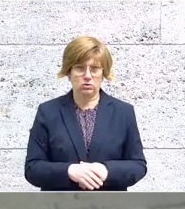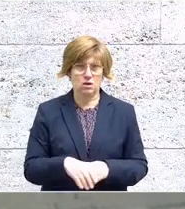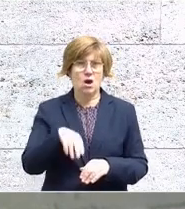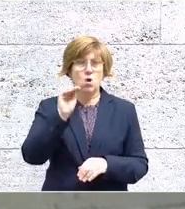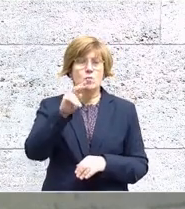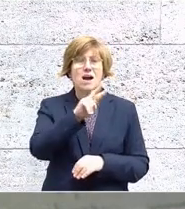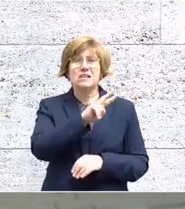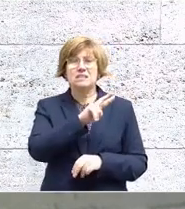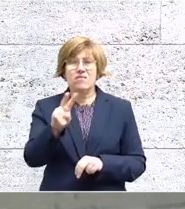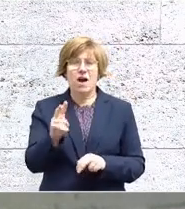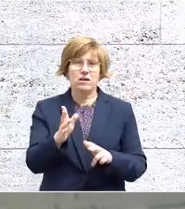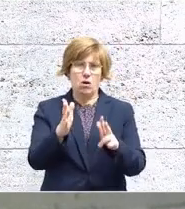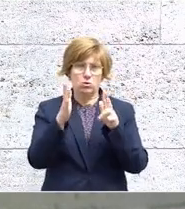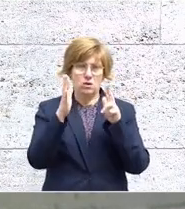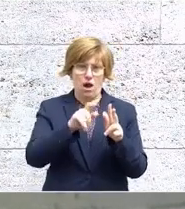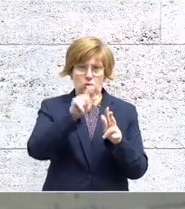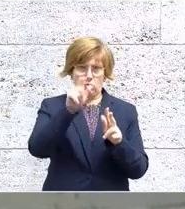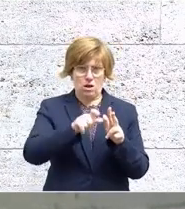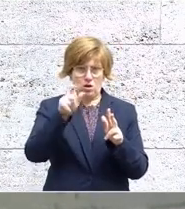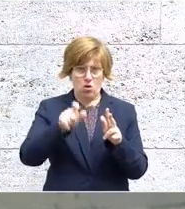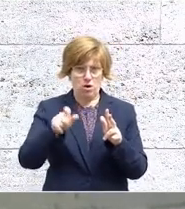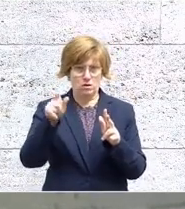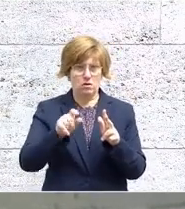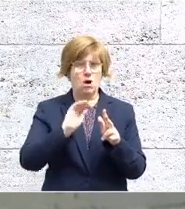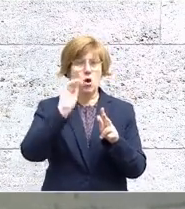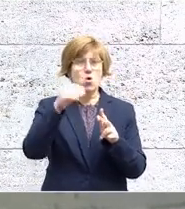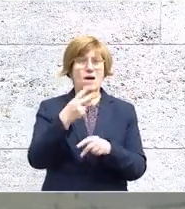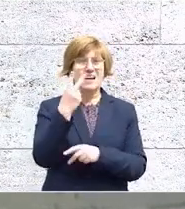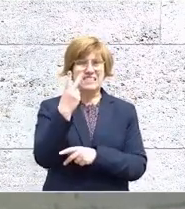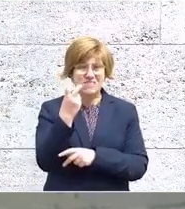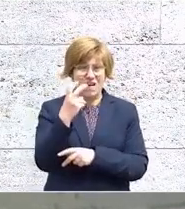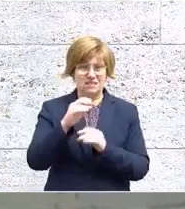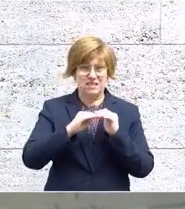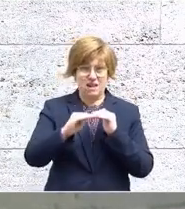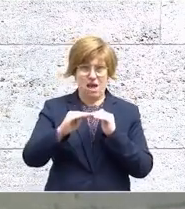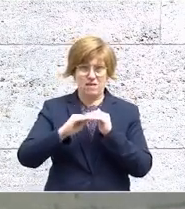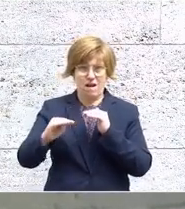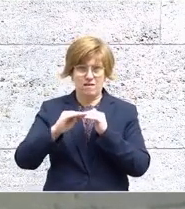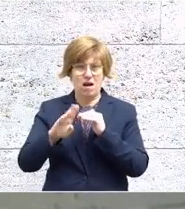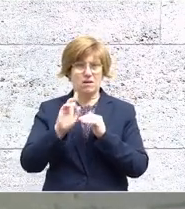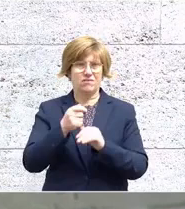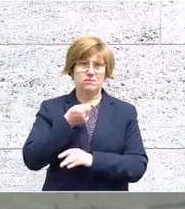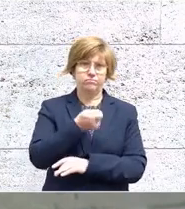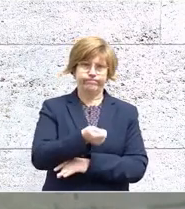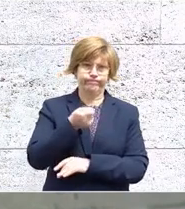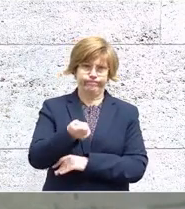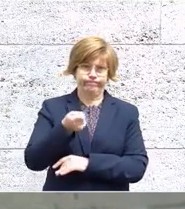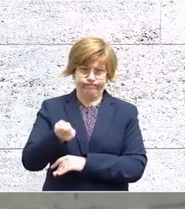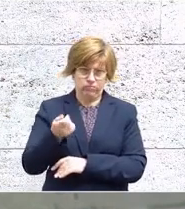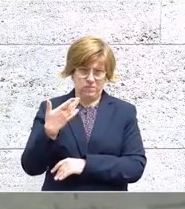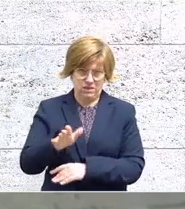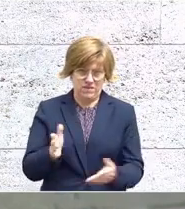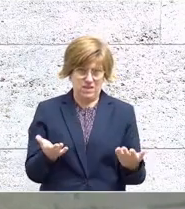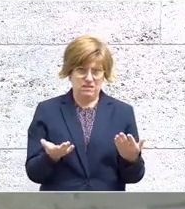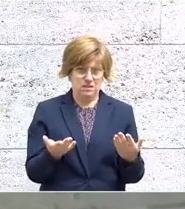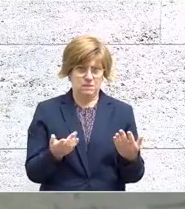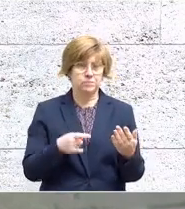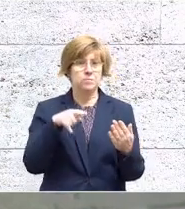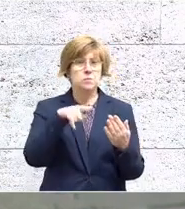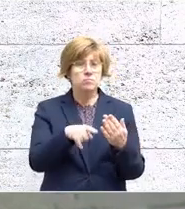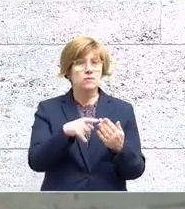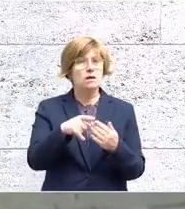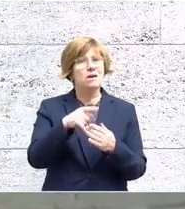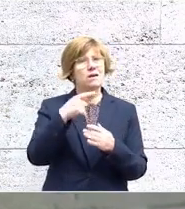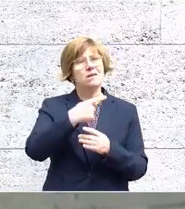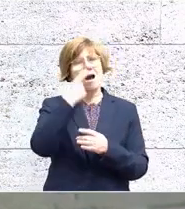als 2.800 Menschen aus mehr als 20 Nationen sind dort ermordet worden. In diesem Jahr erinnert